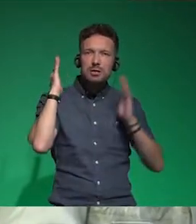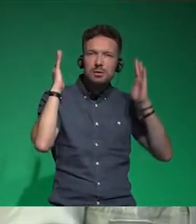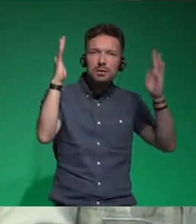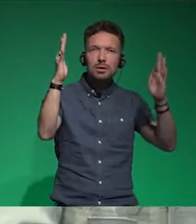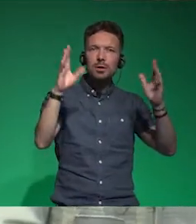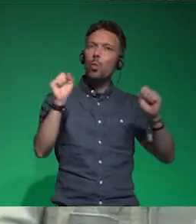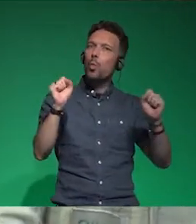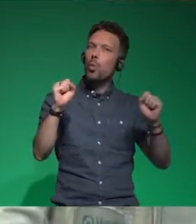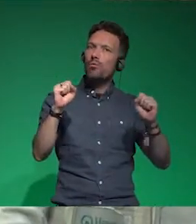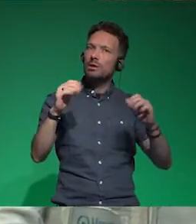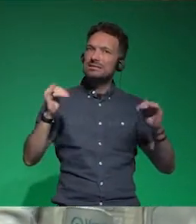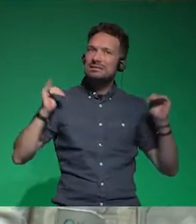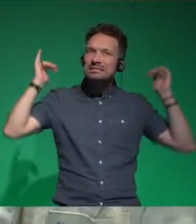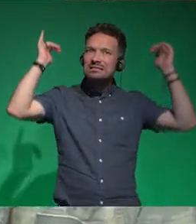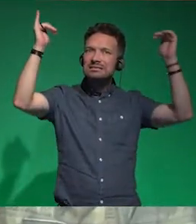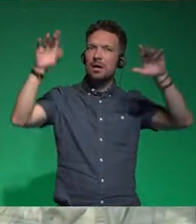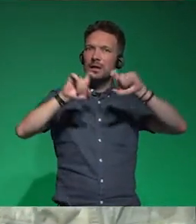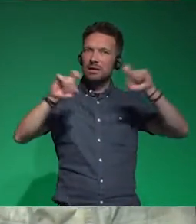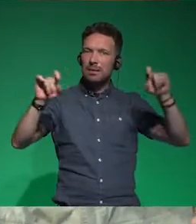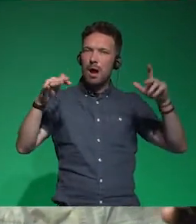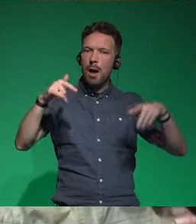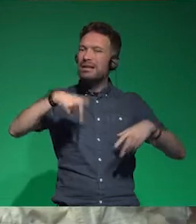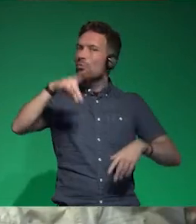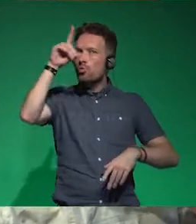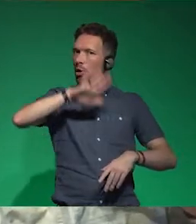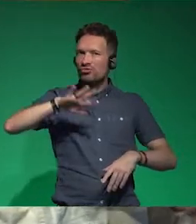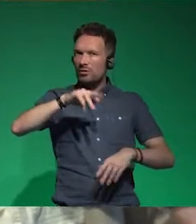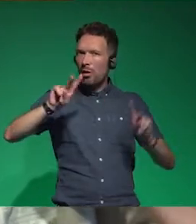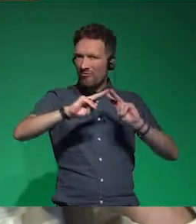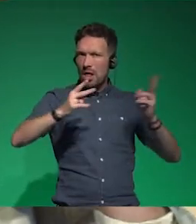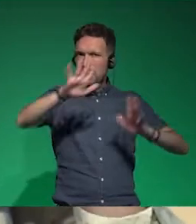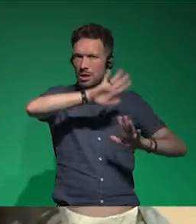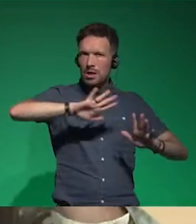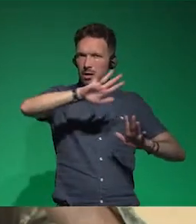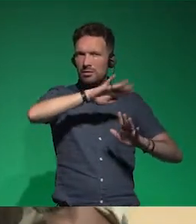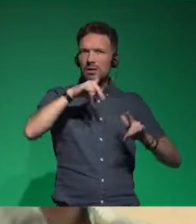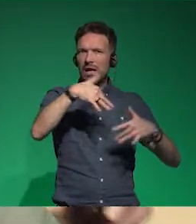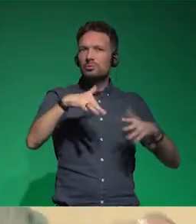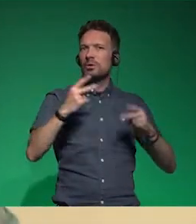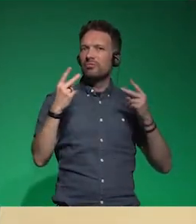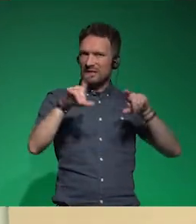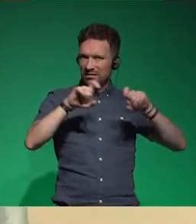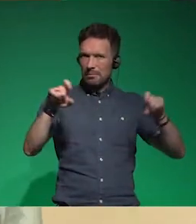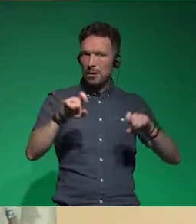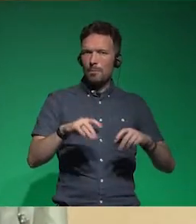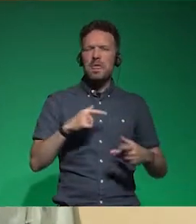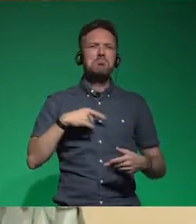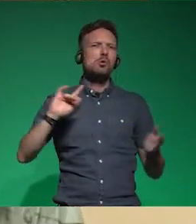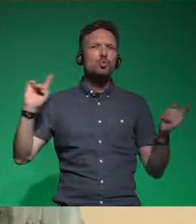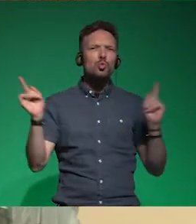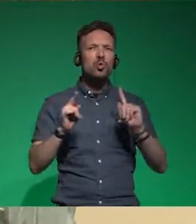Indonesien, im Amazonasgebiet, letztlich weltweit ist. Wir haben eine kleine Präsentation mitgebracht